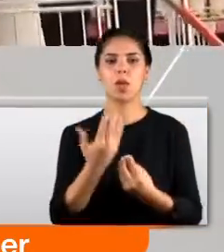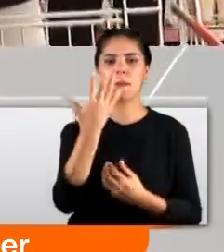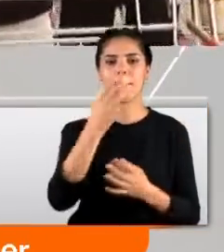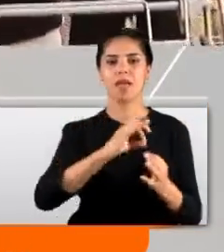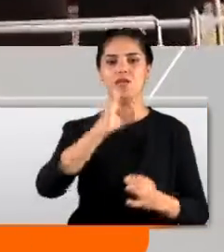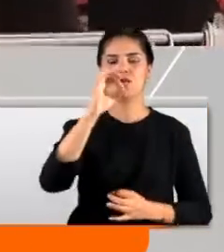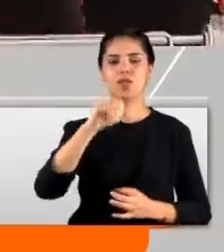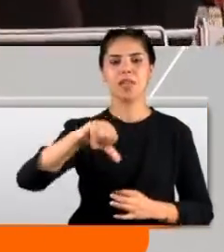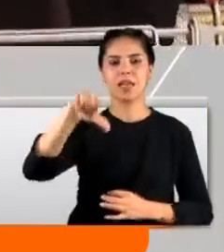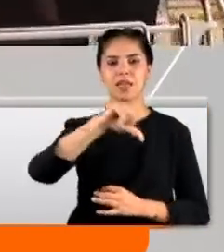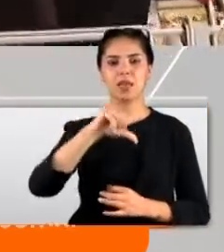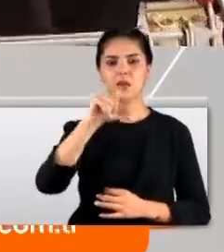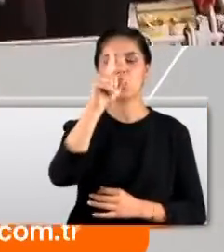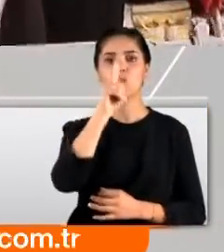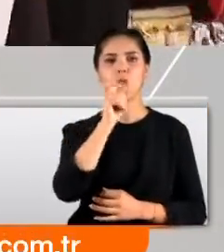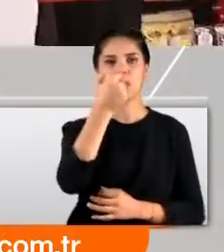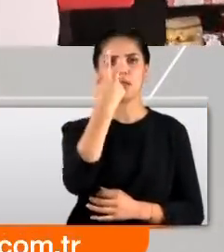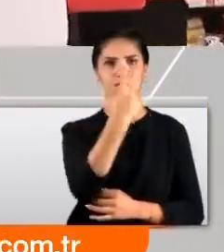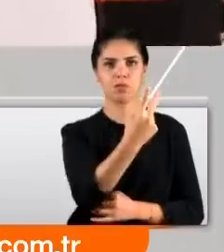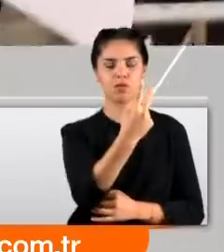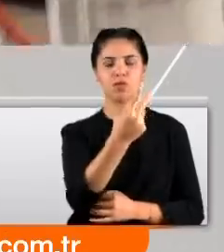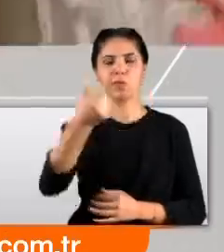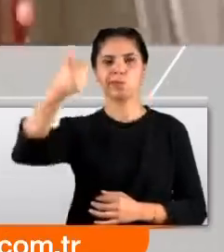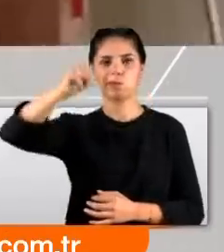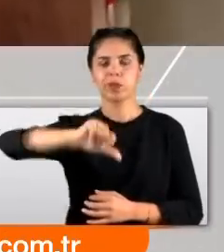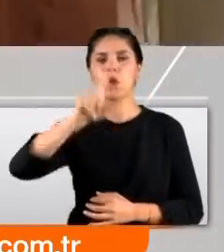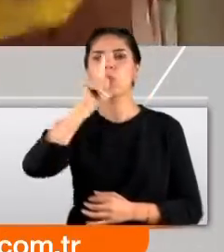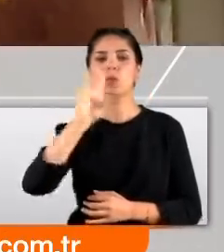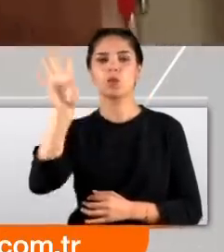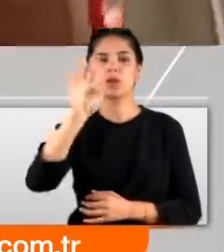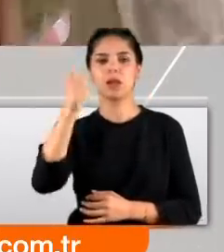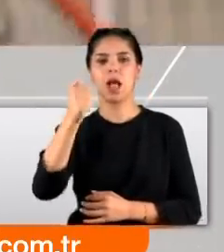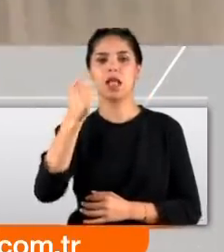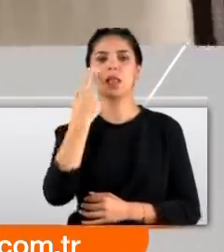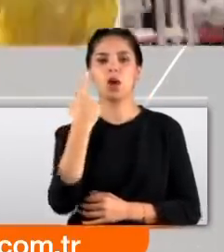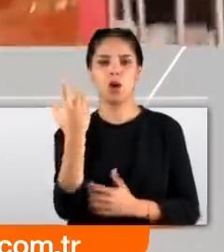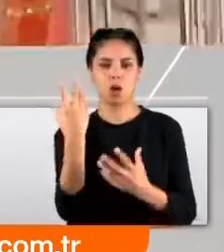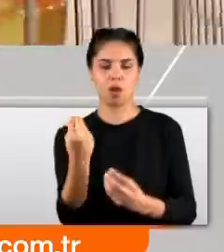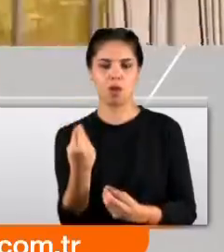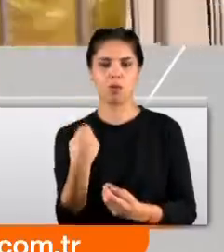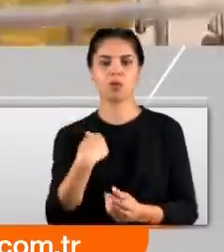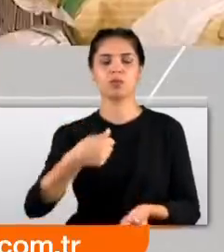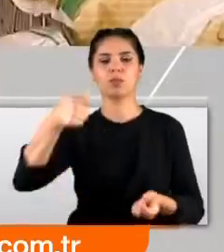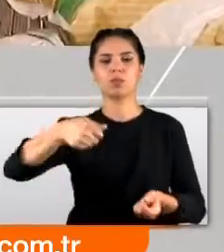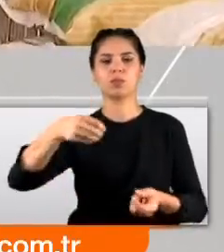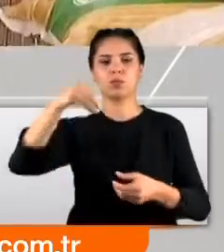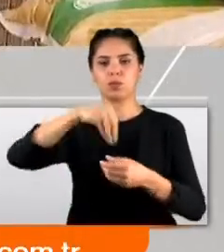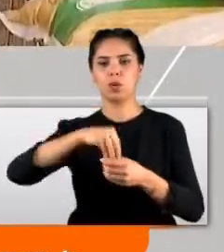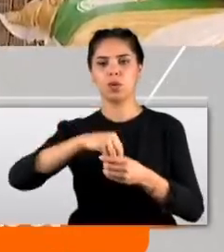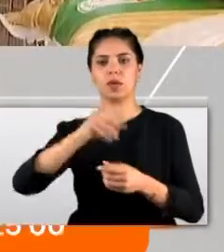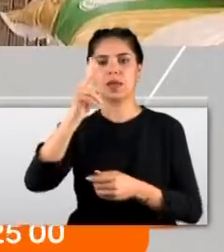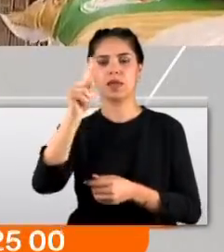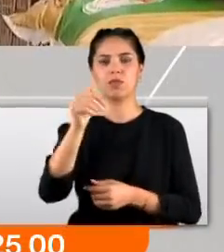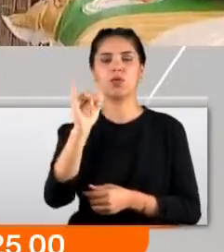litrelik ayçiçek yağında bir indirim var. 162.90'dan 146.90'a inmiş. Şimdi sepetimize ekliyoruz. 2,5